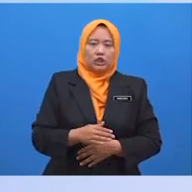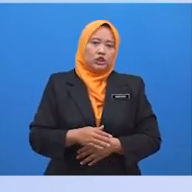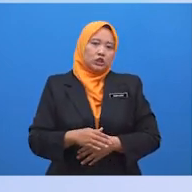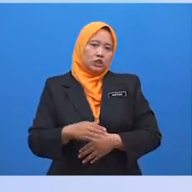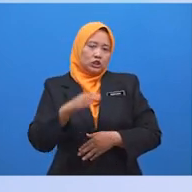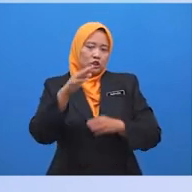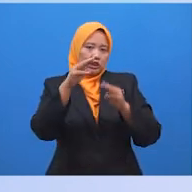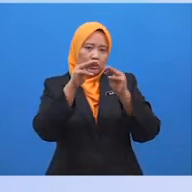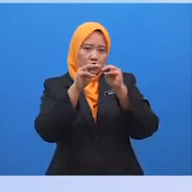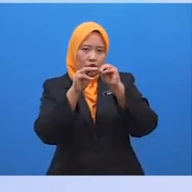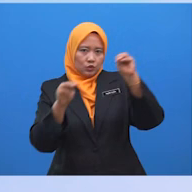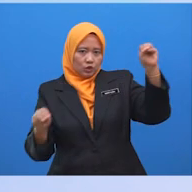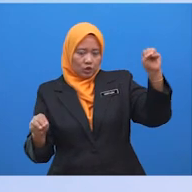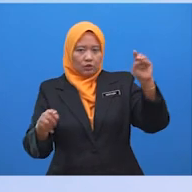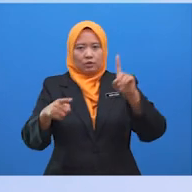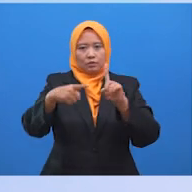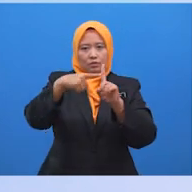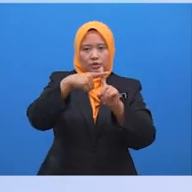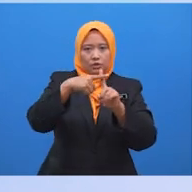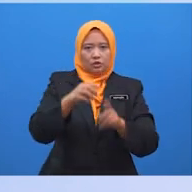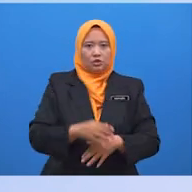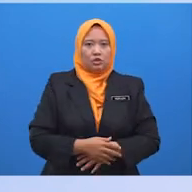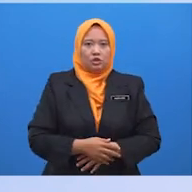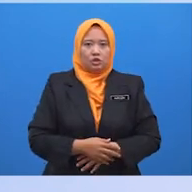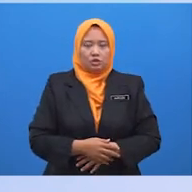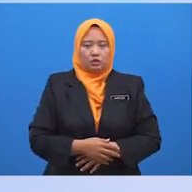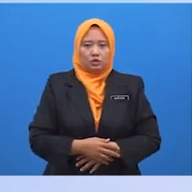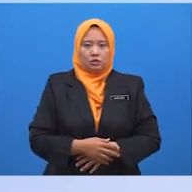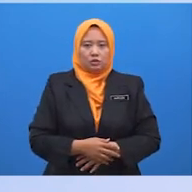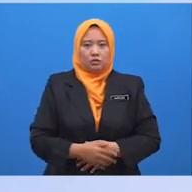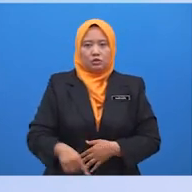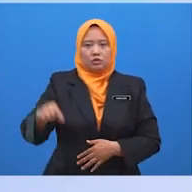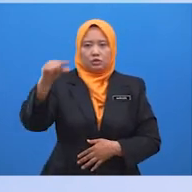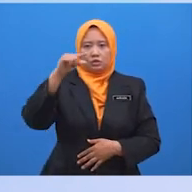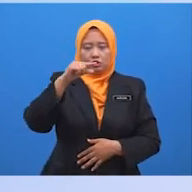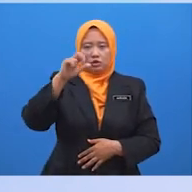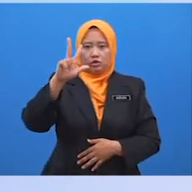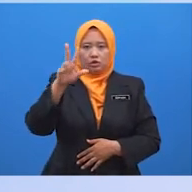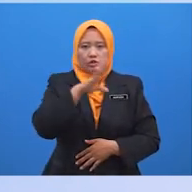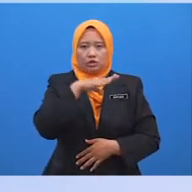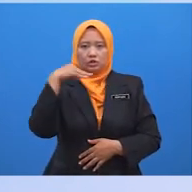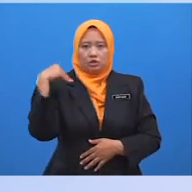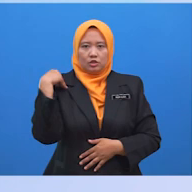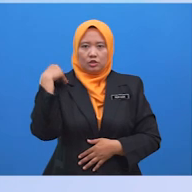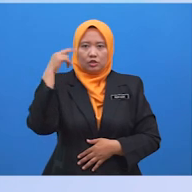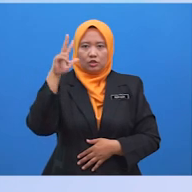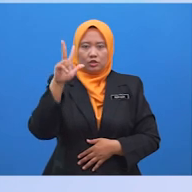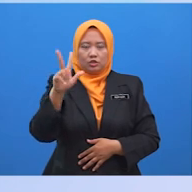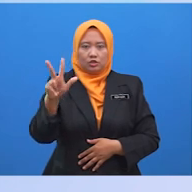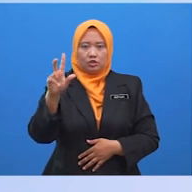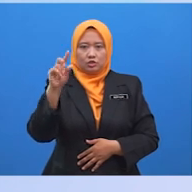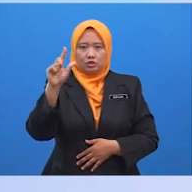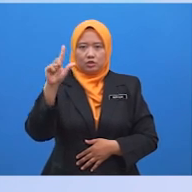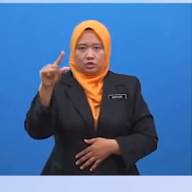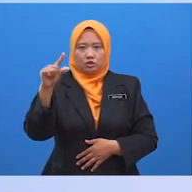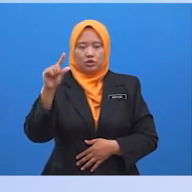Namun, garis lurus G3 lebih curam atau mempunyai kecerunan lebih